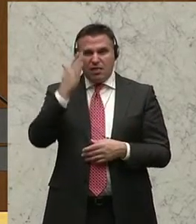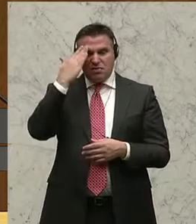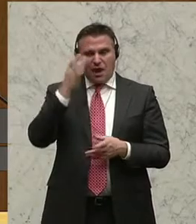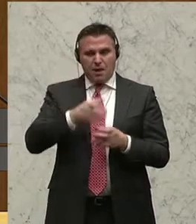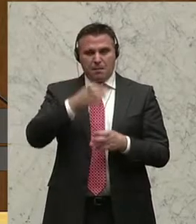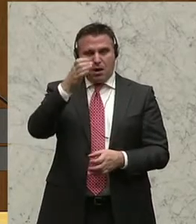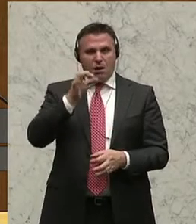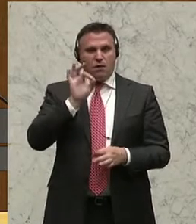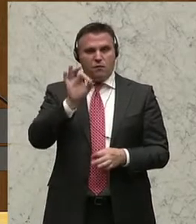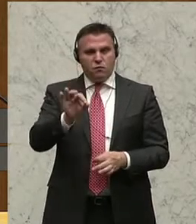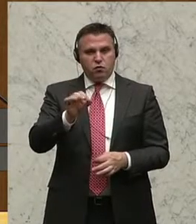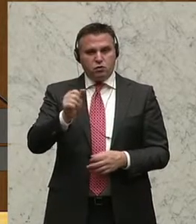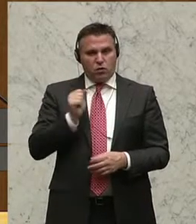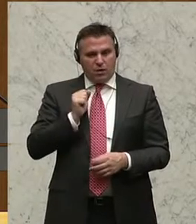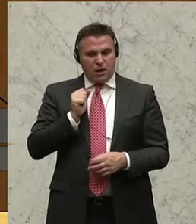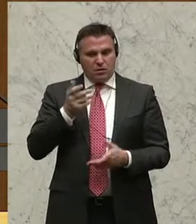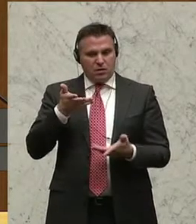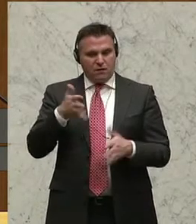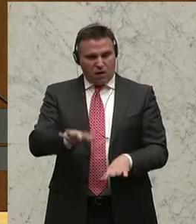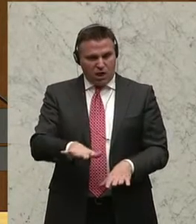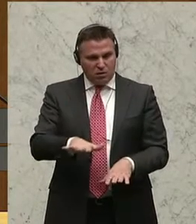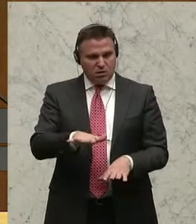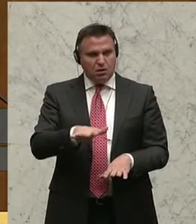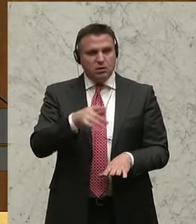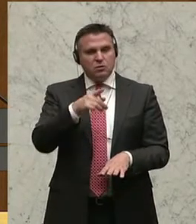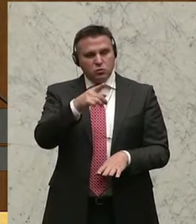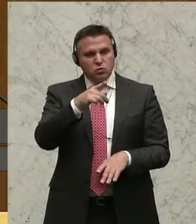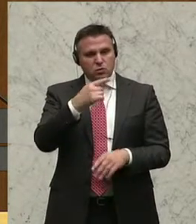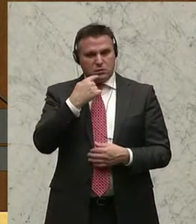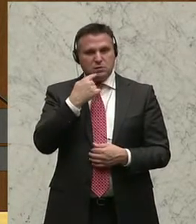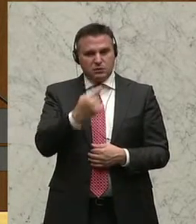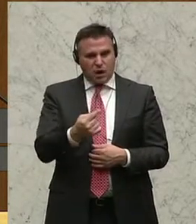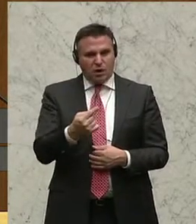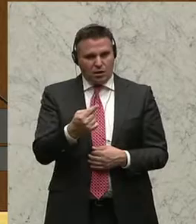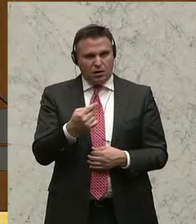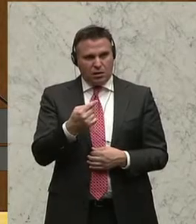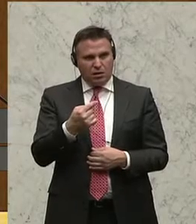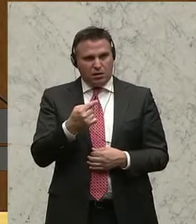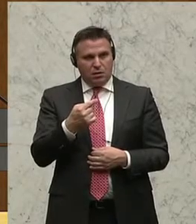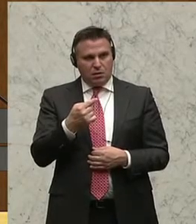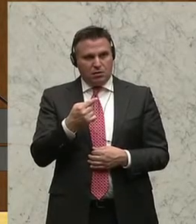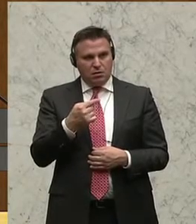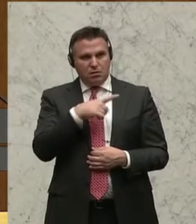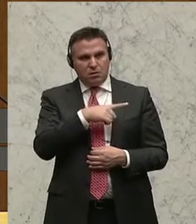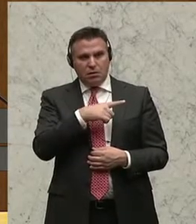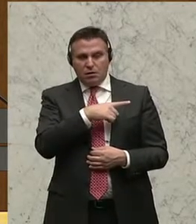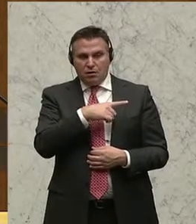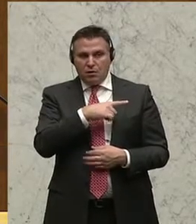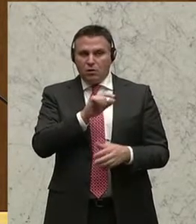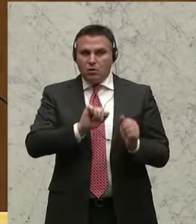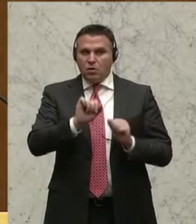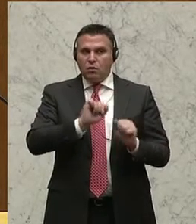für gefallene Soldaten gesagt, scheinbar hat der